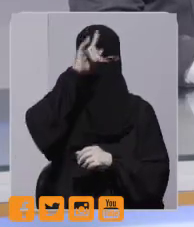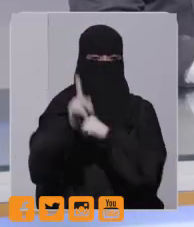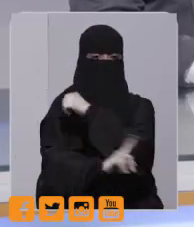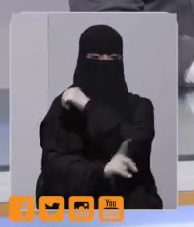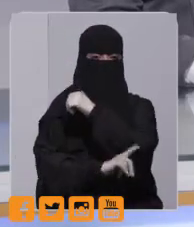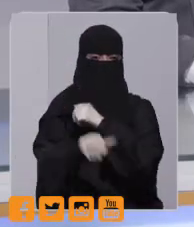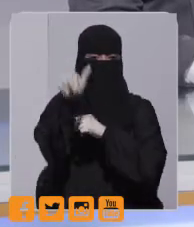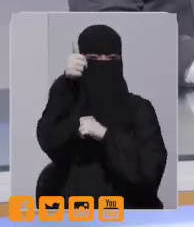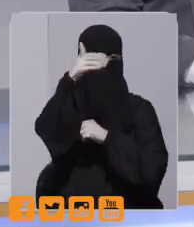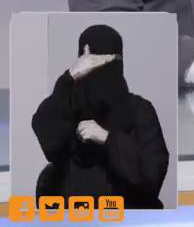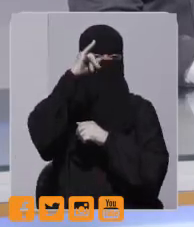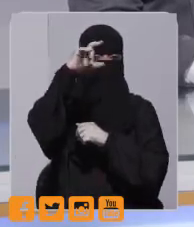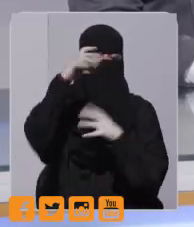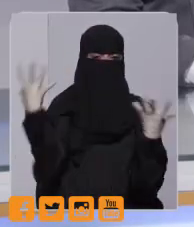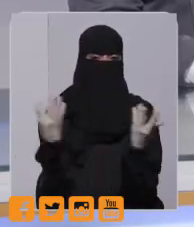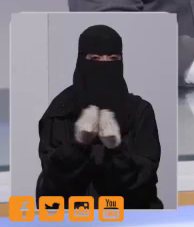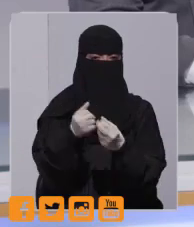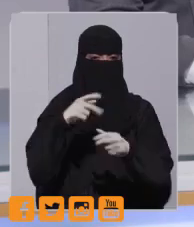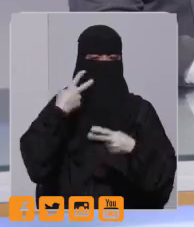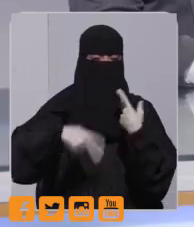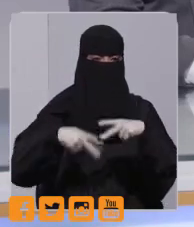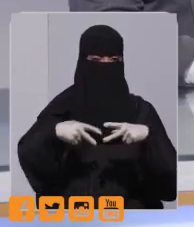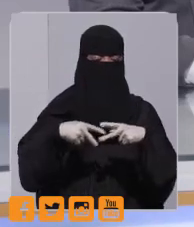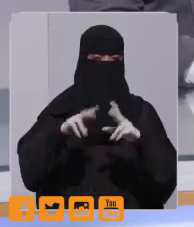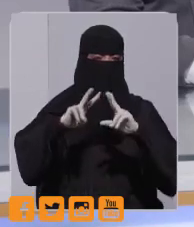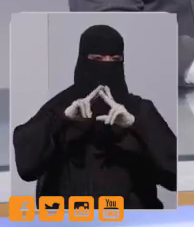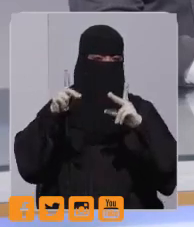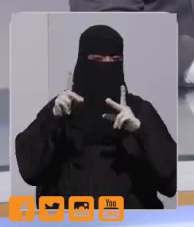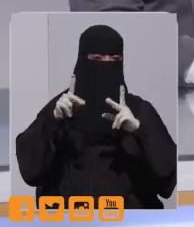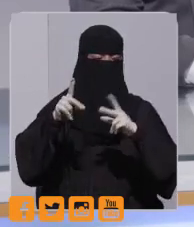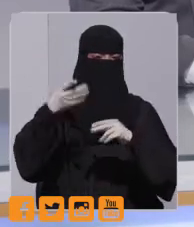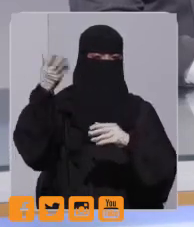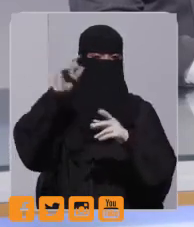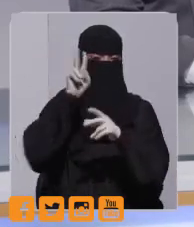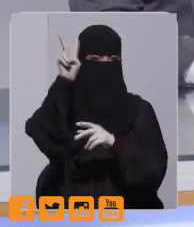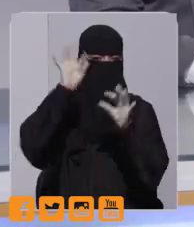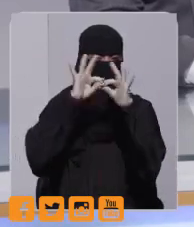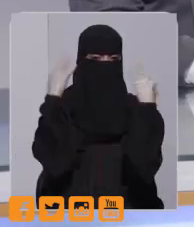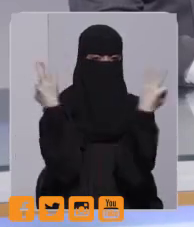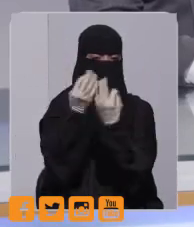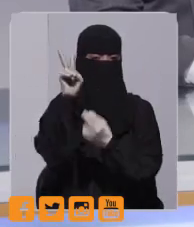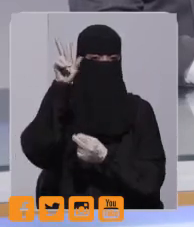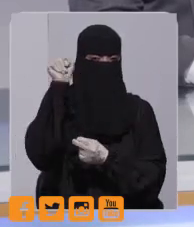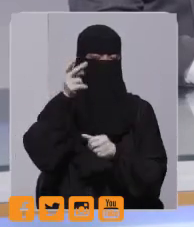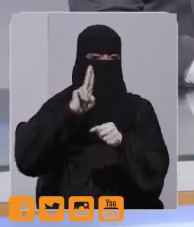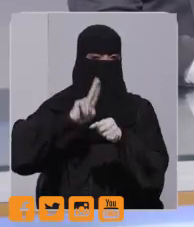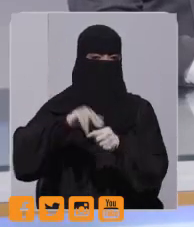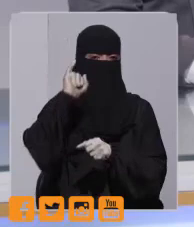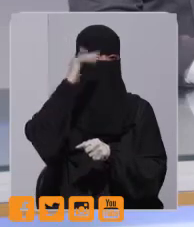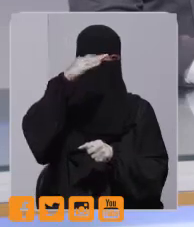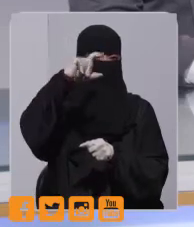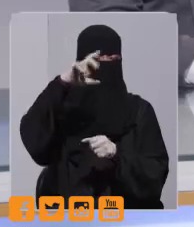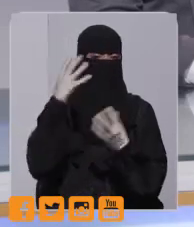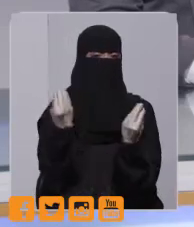لملس اليوم مع رئيس العمليات في المفوضيه الساليه للامم المتحده لشؤون اللاجئين في اليمن محمد نصري